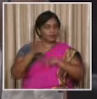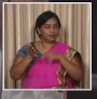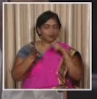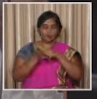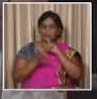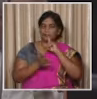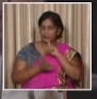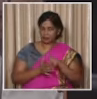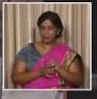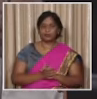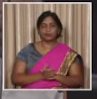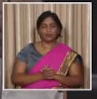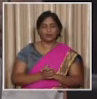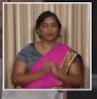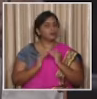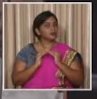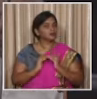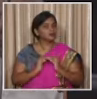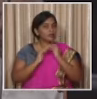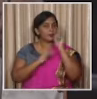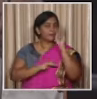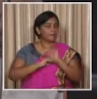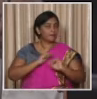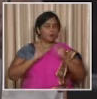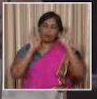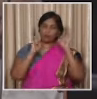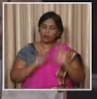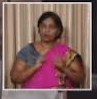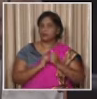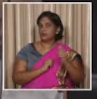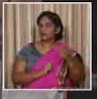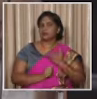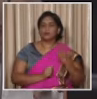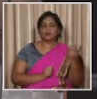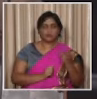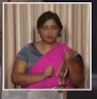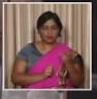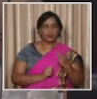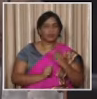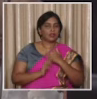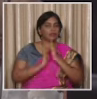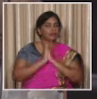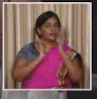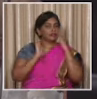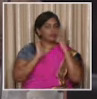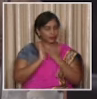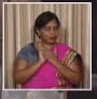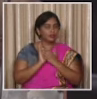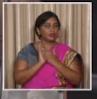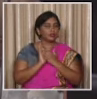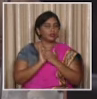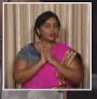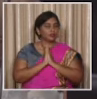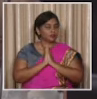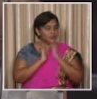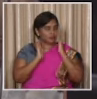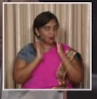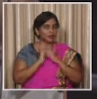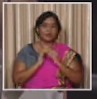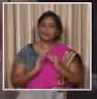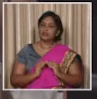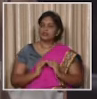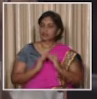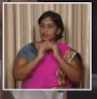සඳහන් කරනවා. සංවර්ධනයේ සැලැස්මකින් තොරව කළ නොහැකිය. දීඝනිකායේ කුටදන්ත සූත්‍රය